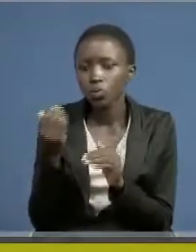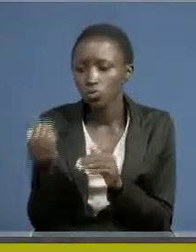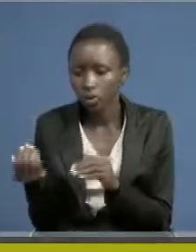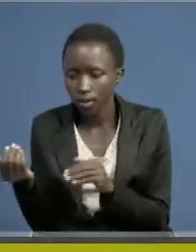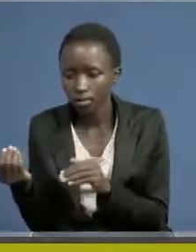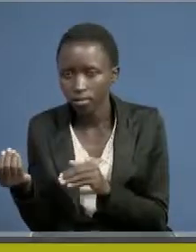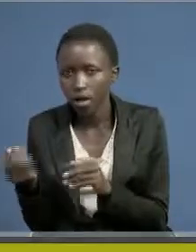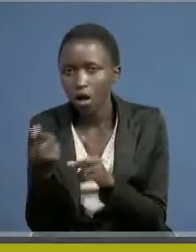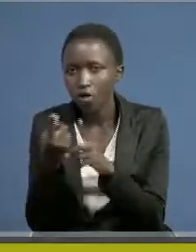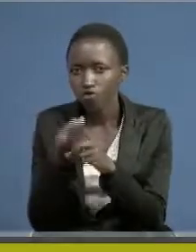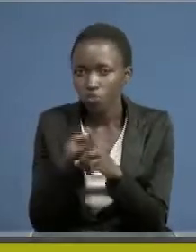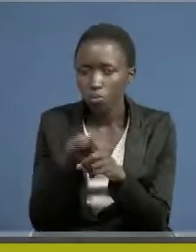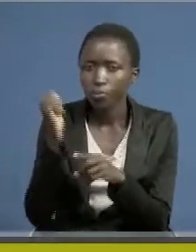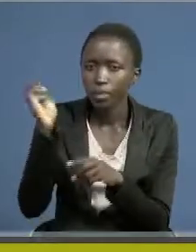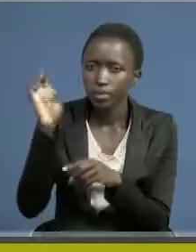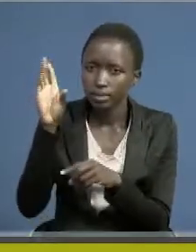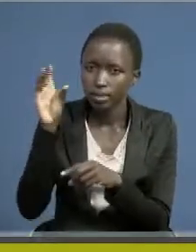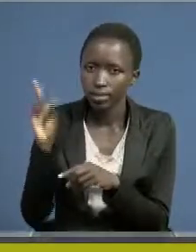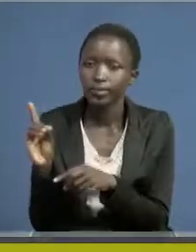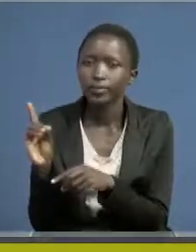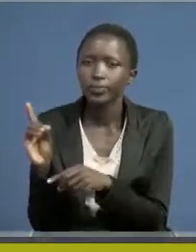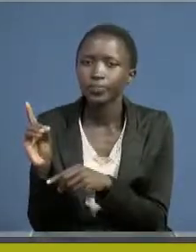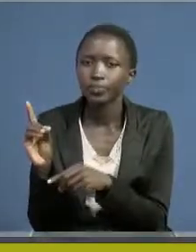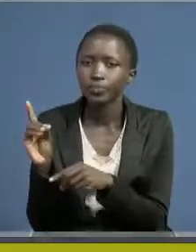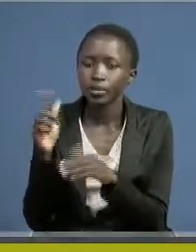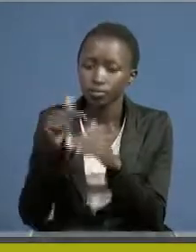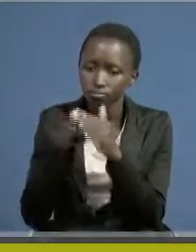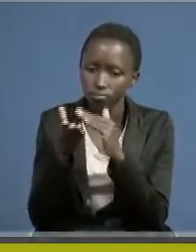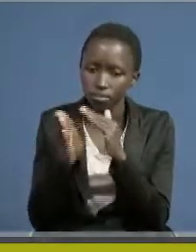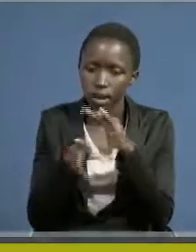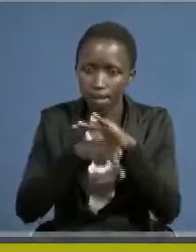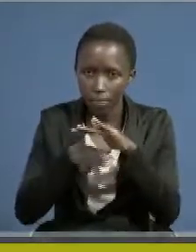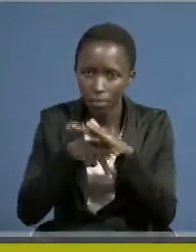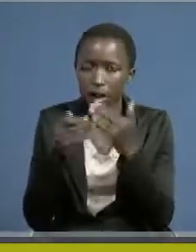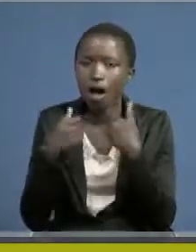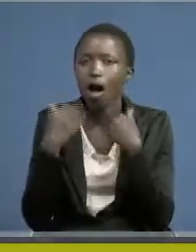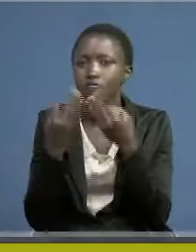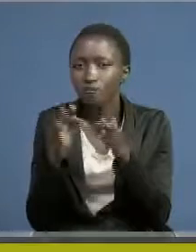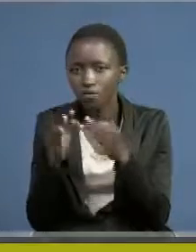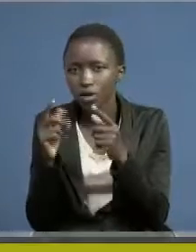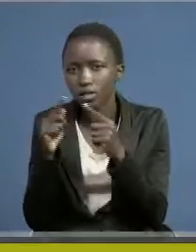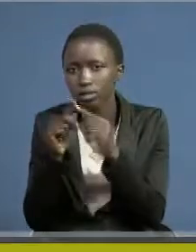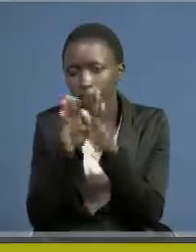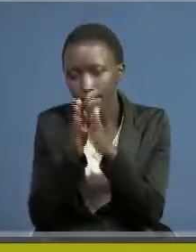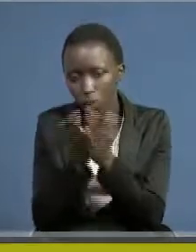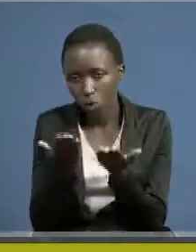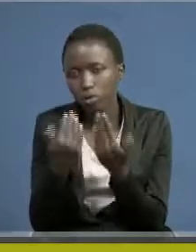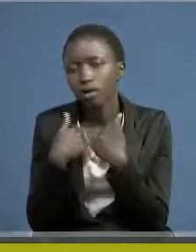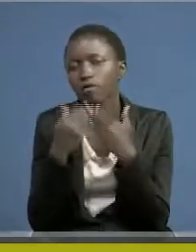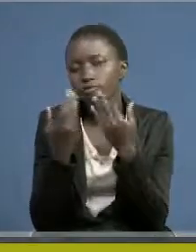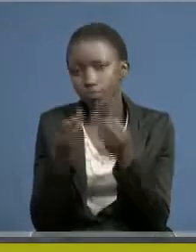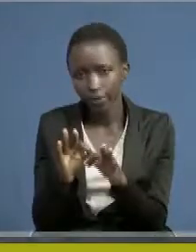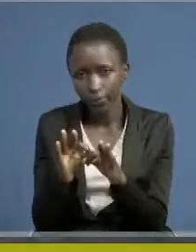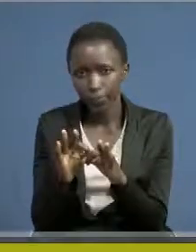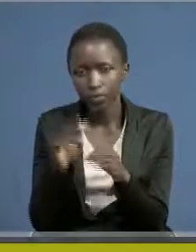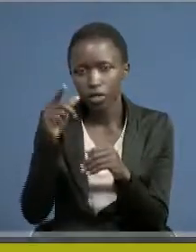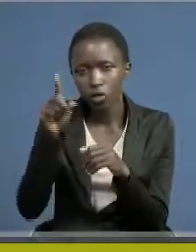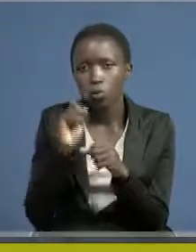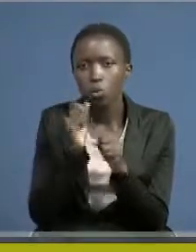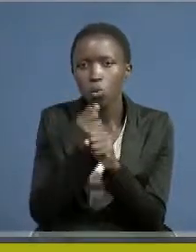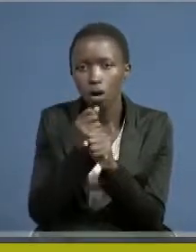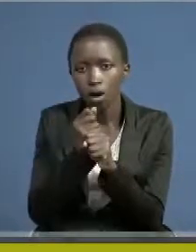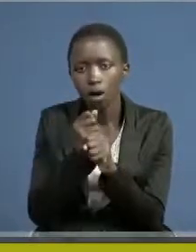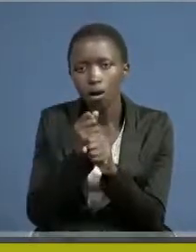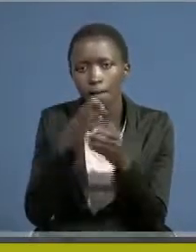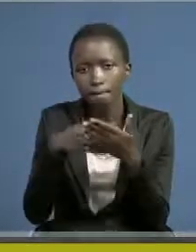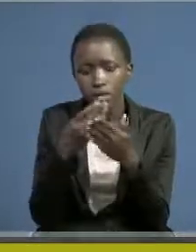ambaye kutoka ECD aingie primary, tuko na free primary mpaka vitabu. Kazi yako mzazi ni